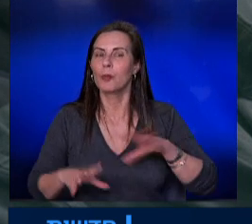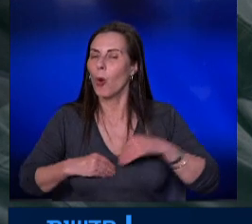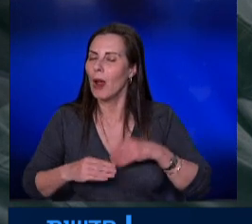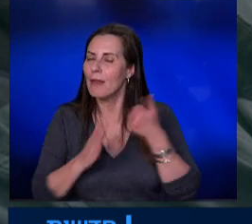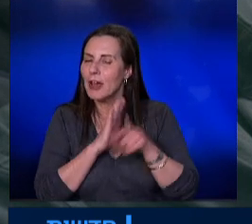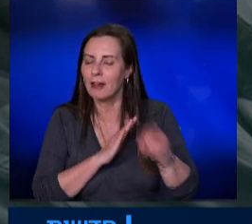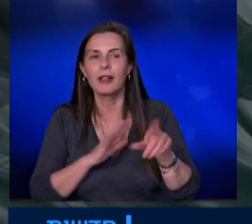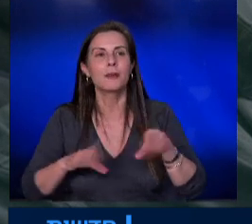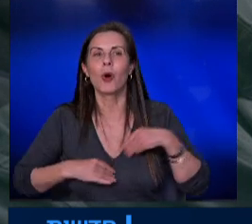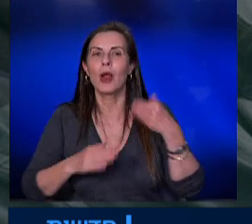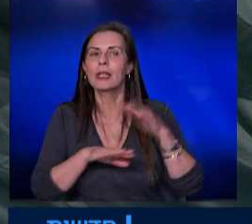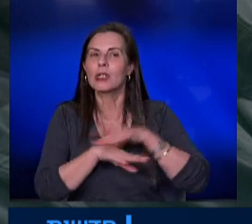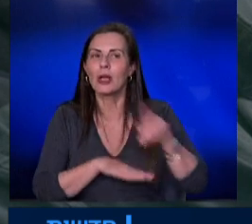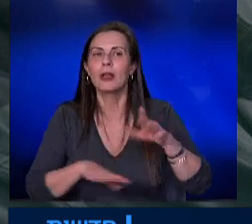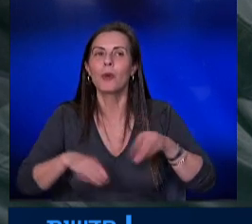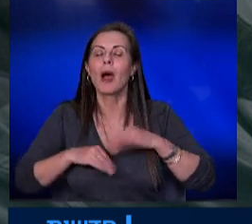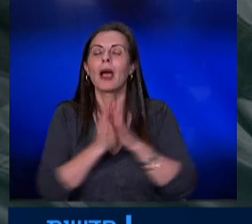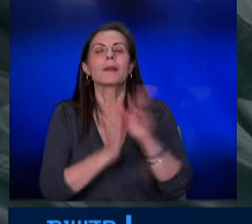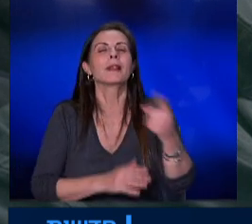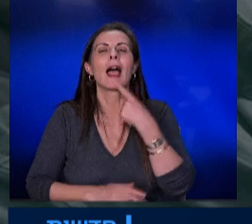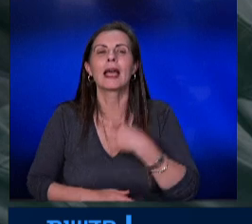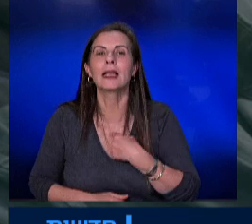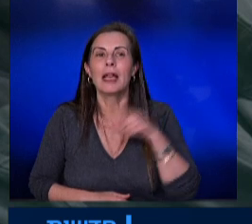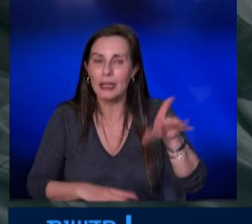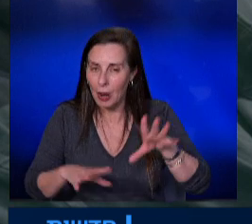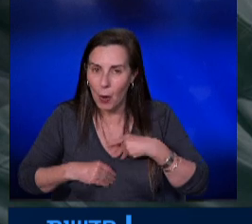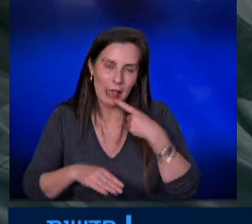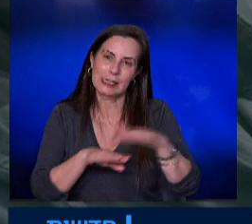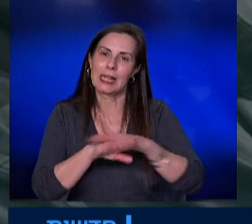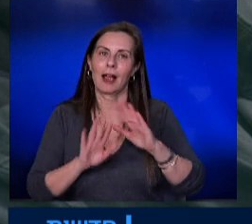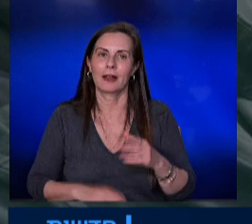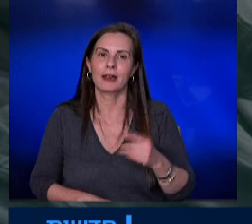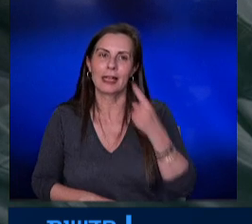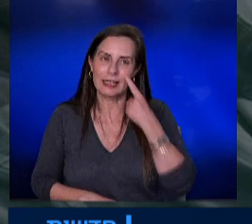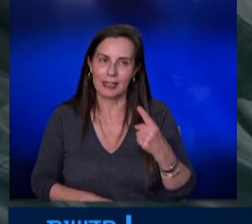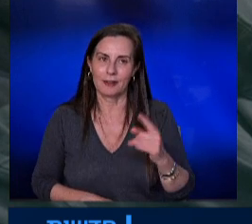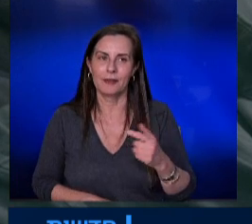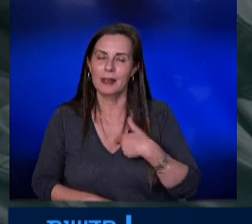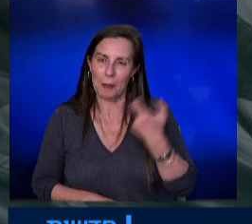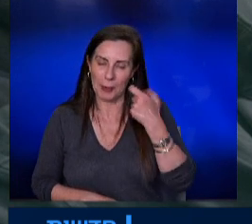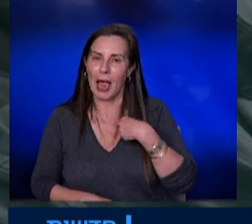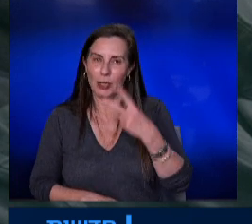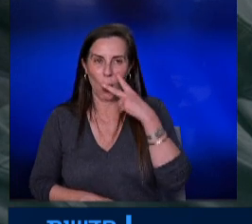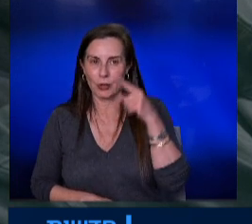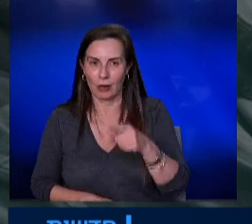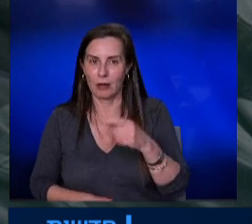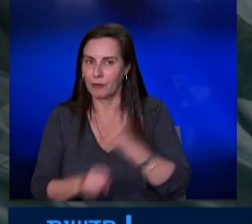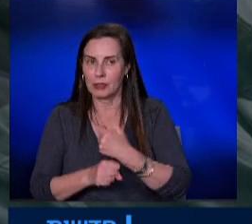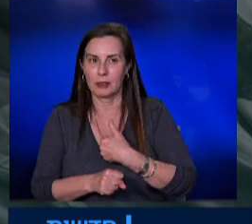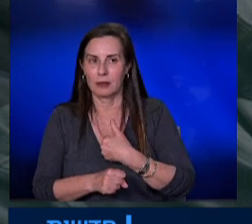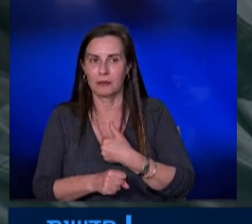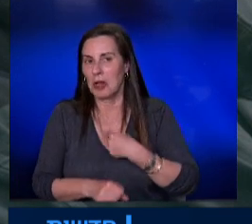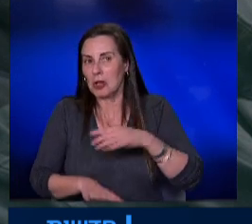למחול, אני מוכן לסלוח, אני מוכן לקול, רק תאמר לי, אתה מוכן להתנצל? תראה מה דרעי, אני מסתכל על העבודה שאני